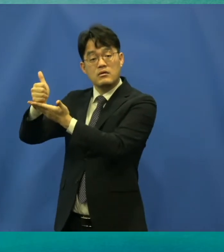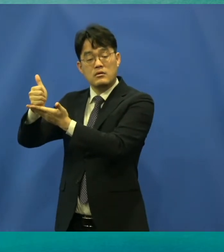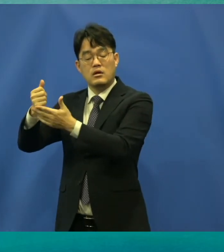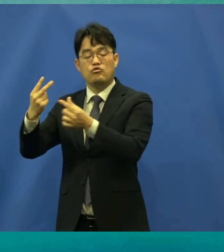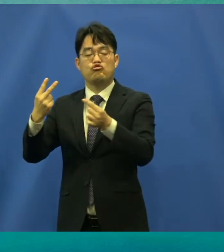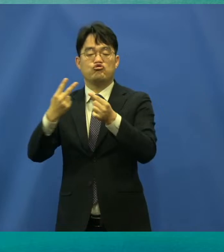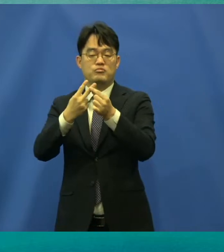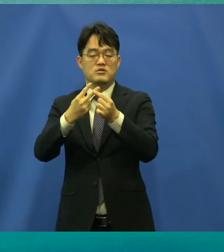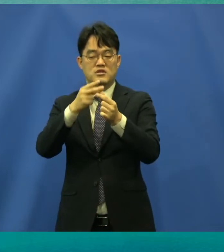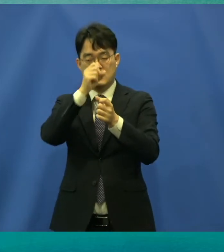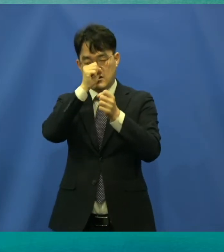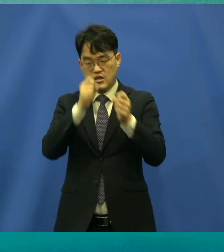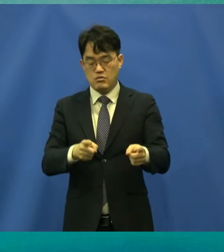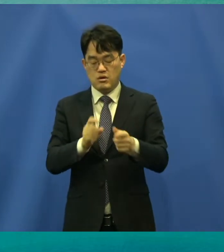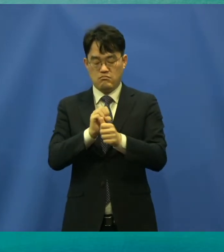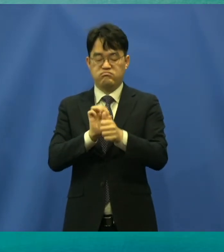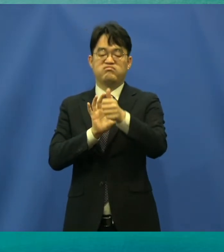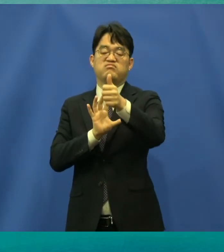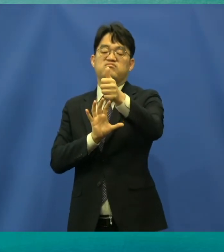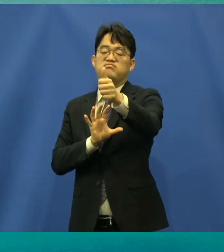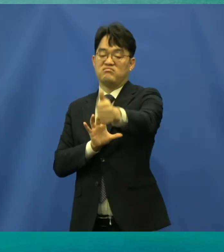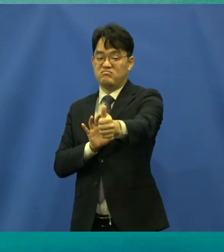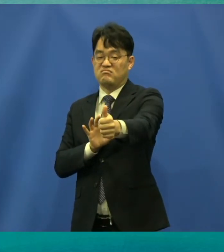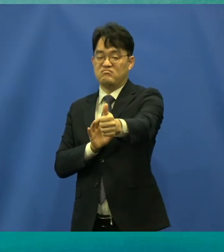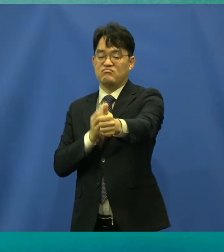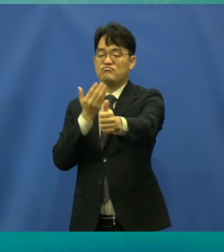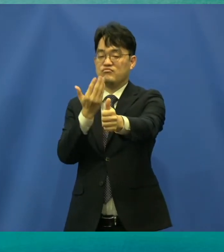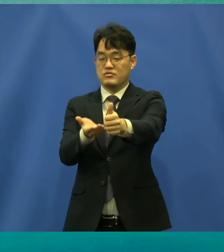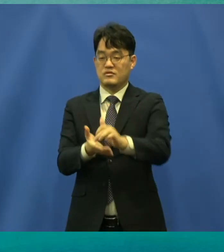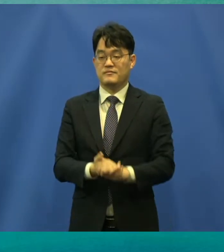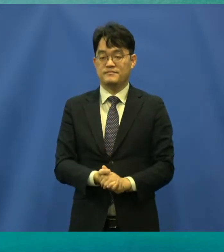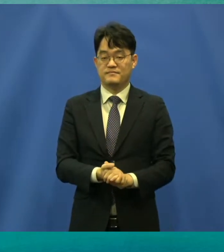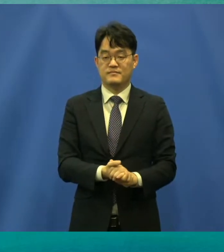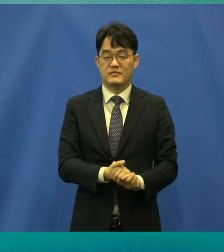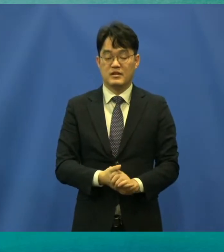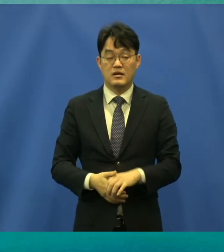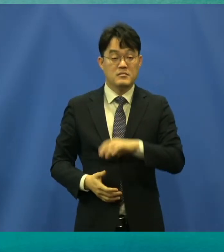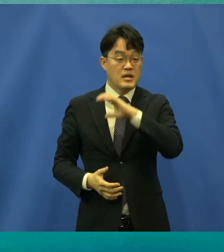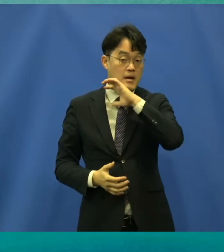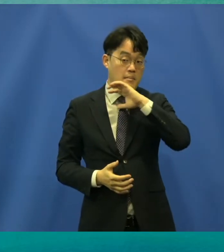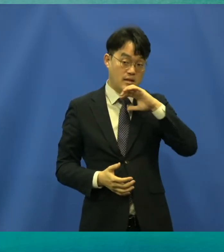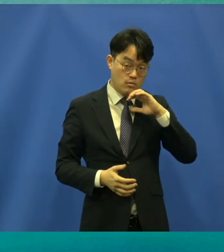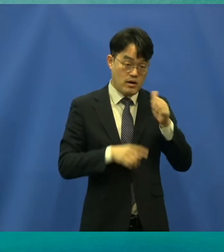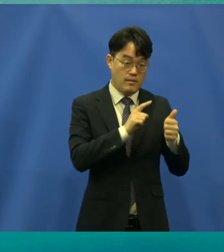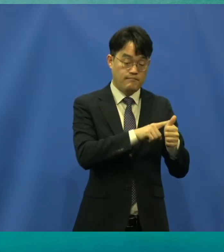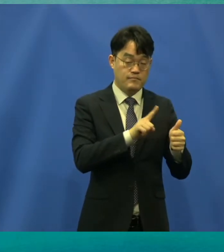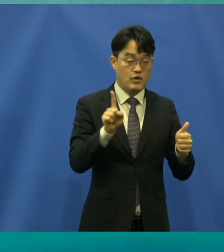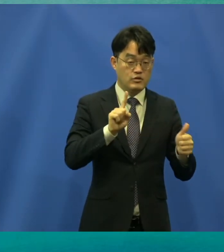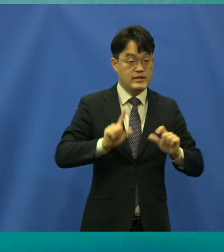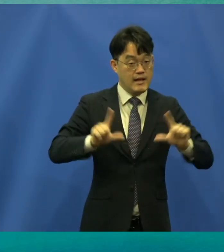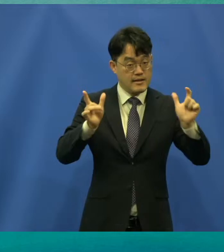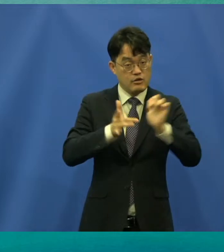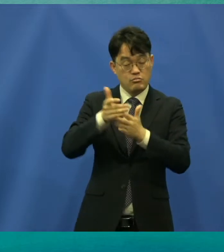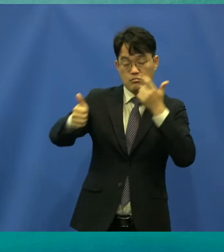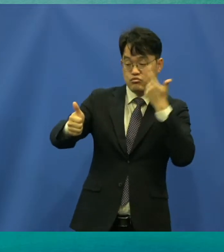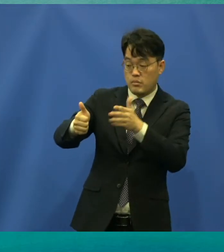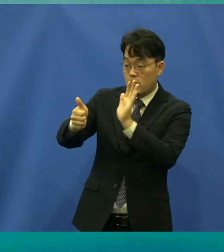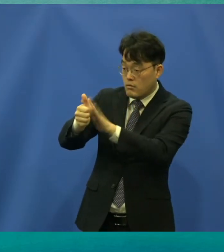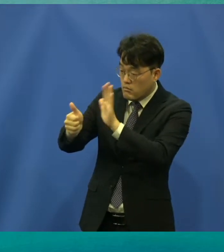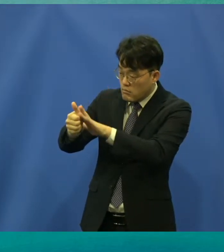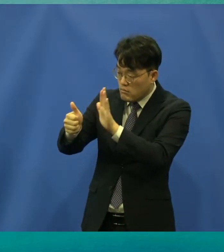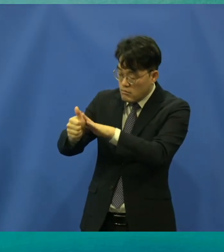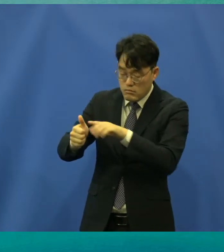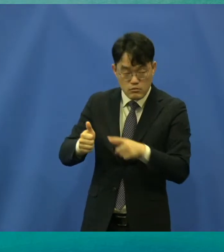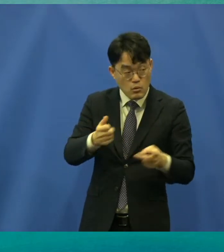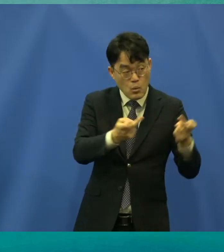베드로가 어느 날 예수님에게 질문하죠. 형제가 내게 잘못하면 몇 번 용서해 주리까? 베드로는